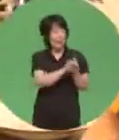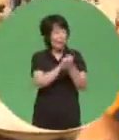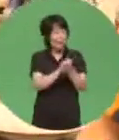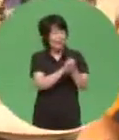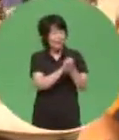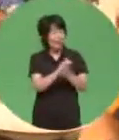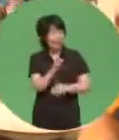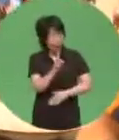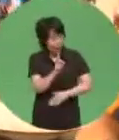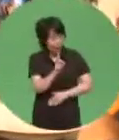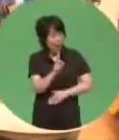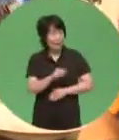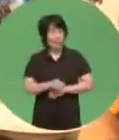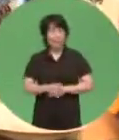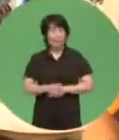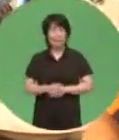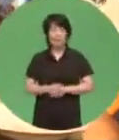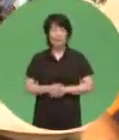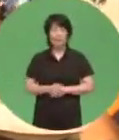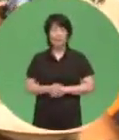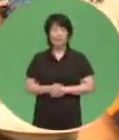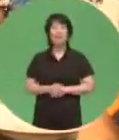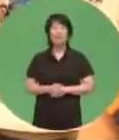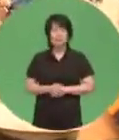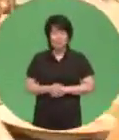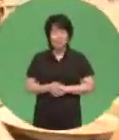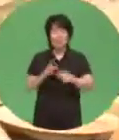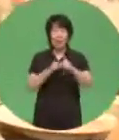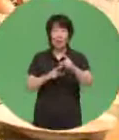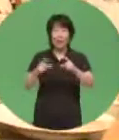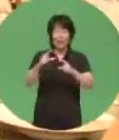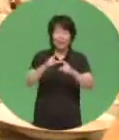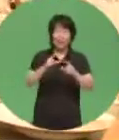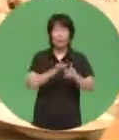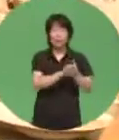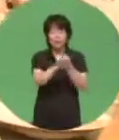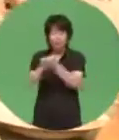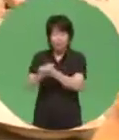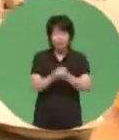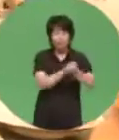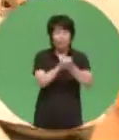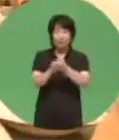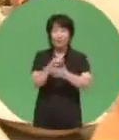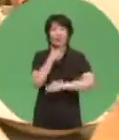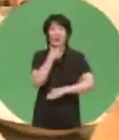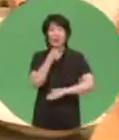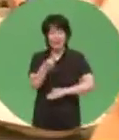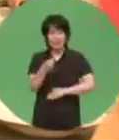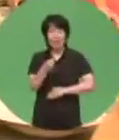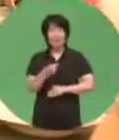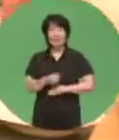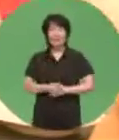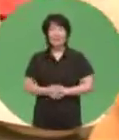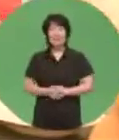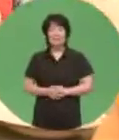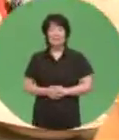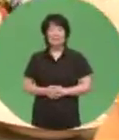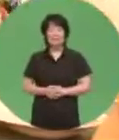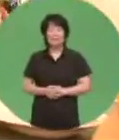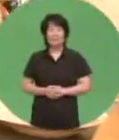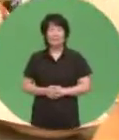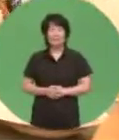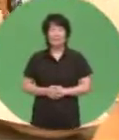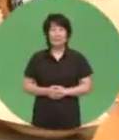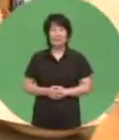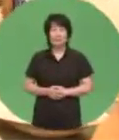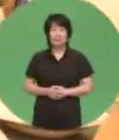。 お友達はできましたか？ はい、もっと仲良くなりたいです。 もっと仲良くなりたい。じゃあいっぱい友達作ってください